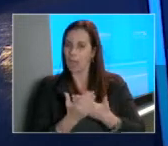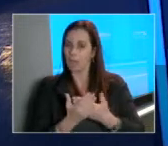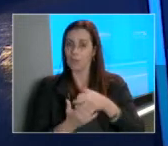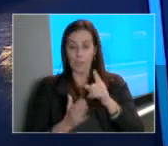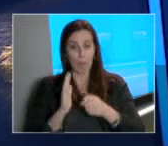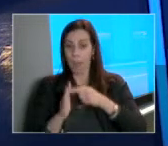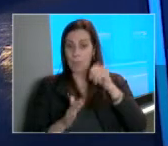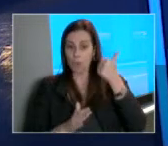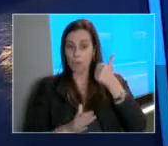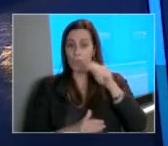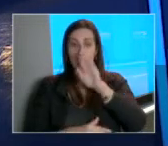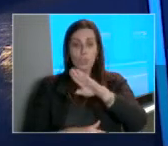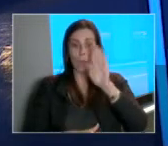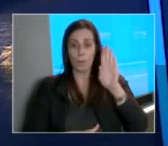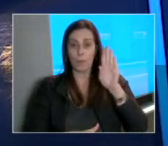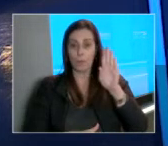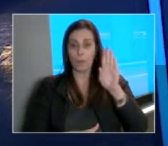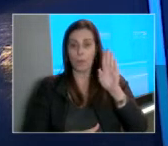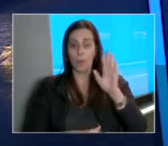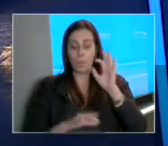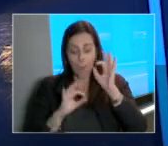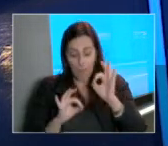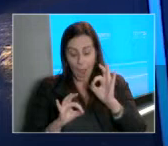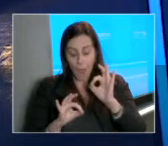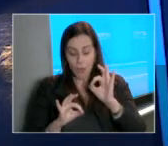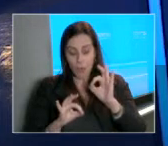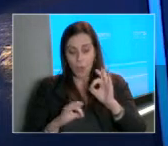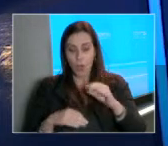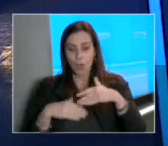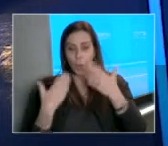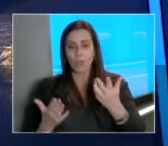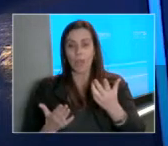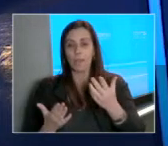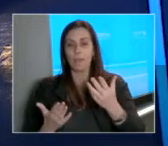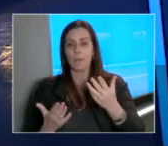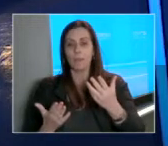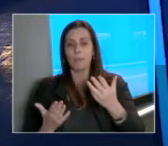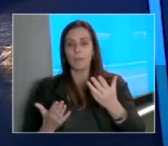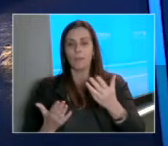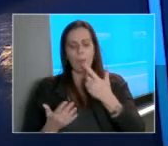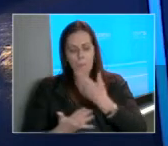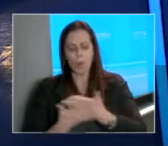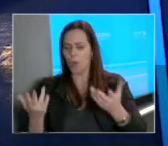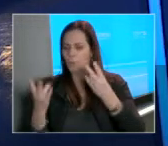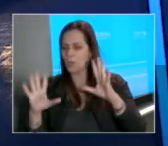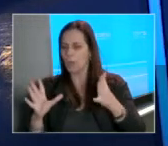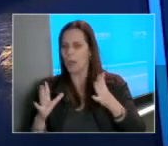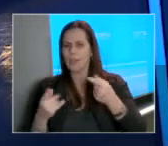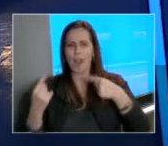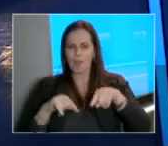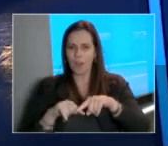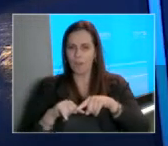זו הפעם הראשונה שבנימין נתניהו נותן את הגרון שלו לאנשים אחרים. בוא, הכי פתוח שאפשר. לא משנה איך תהיה